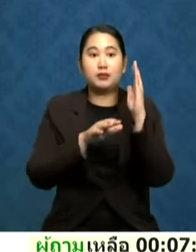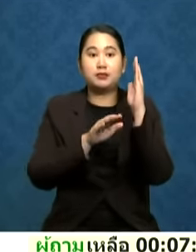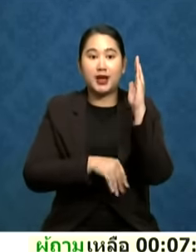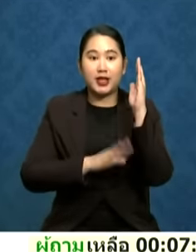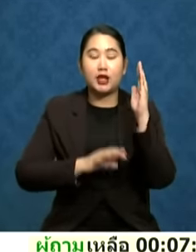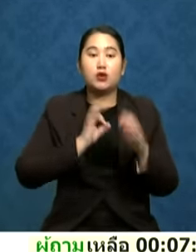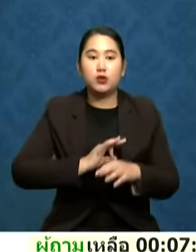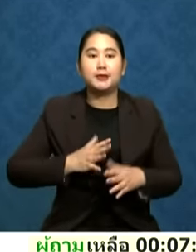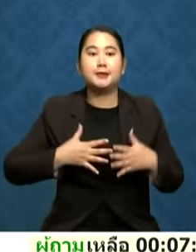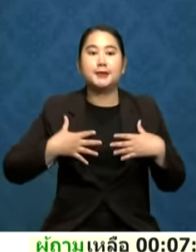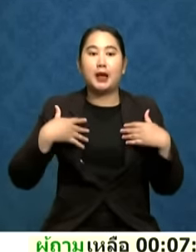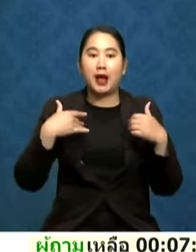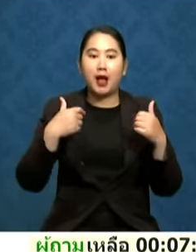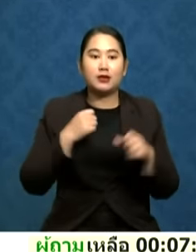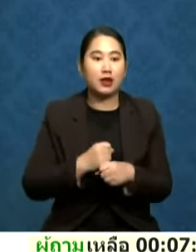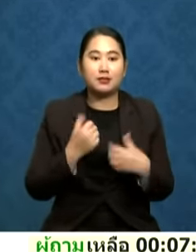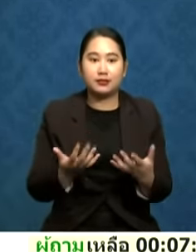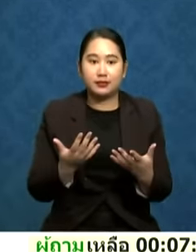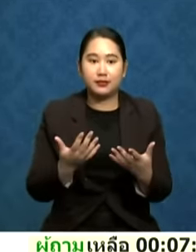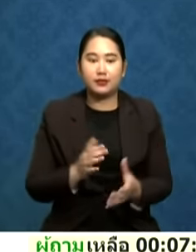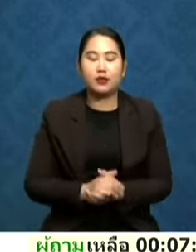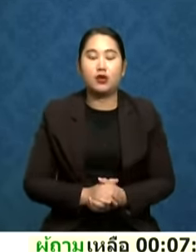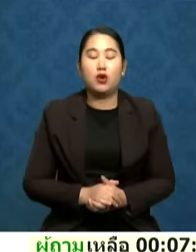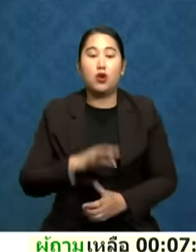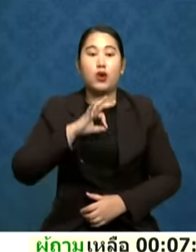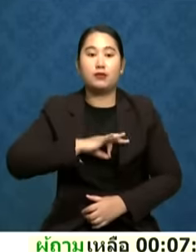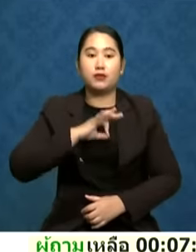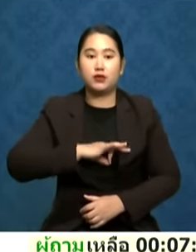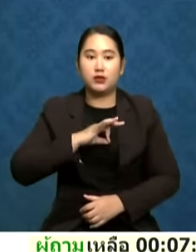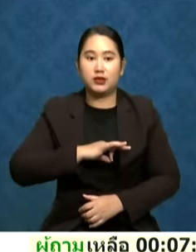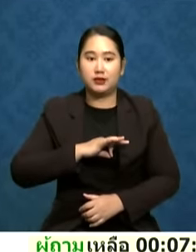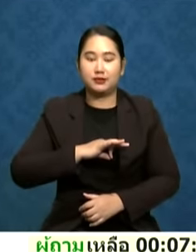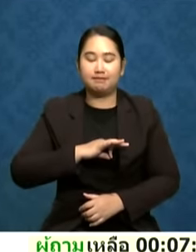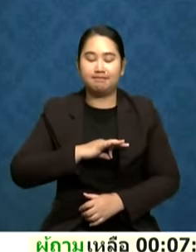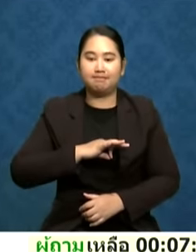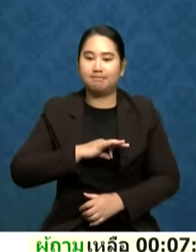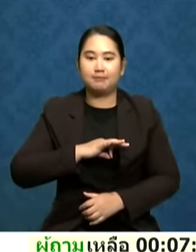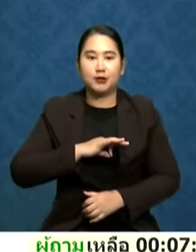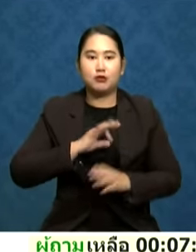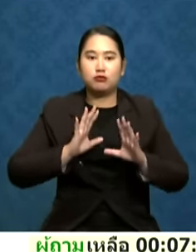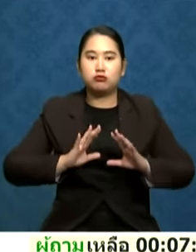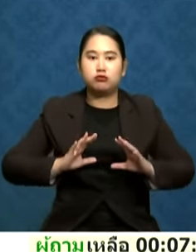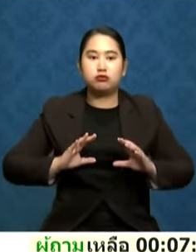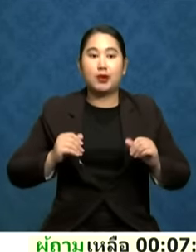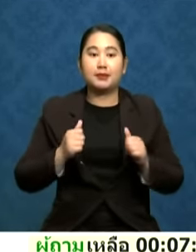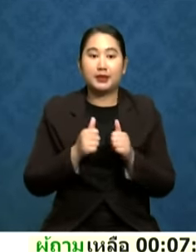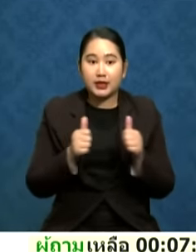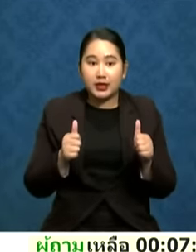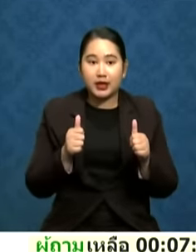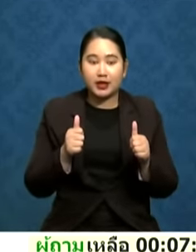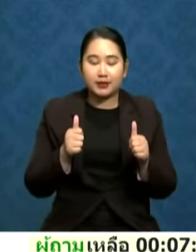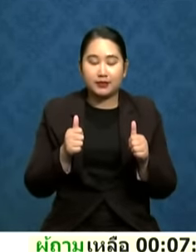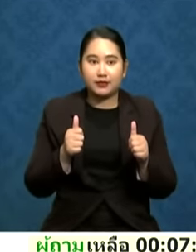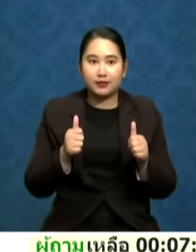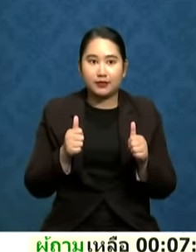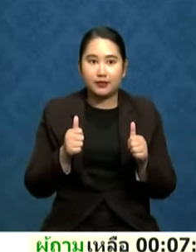ที่ท่านจะสร้างความรู้สึกของประชาชน ให้กลบมาดีให้ได้ สมกับท